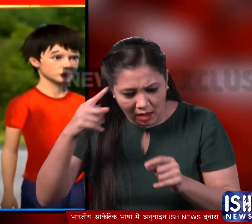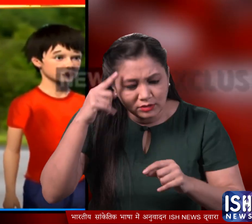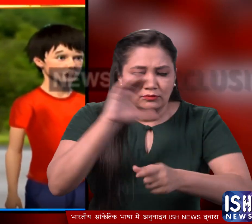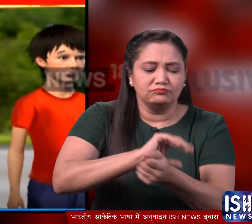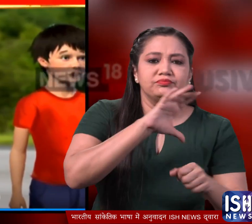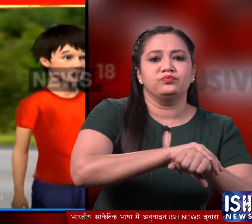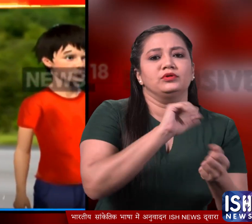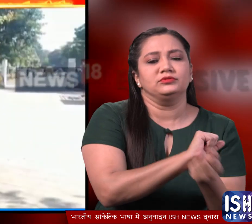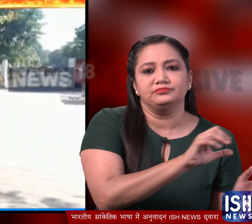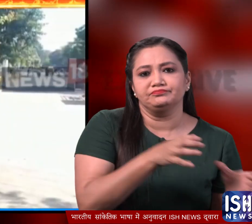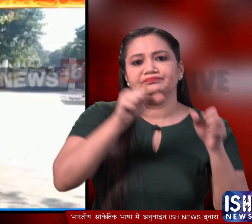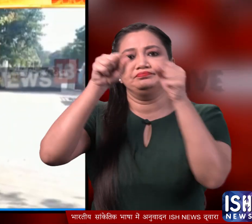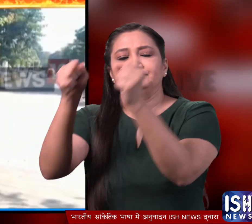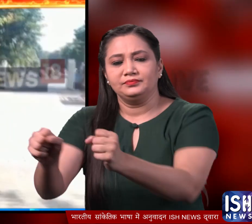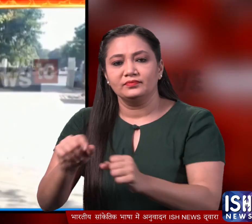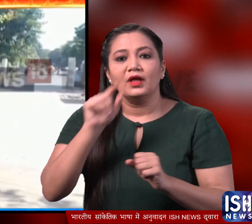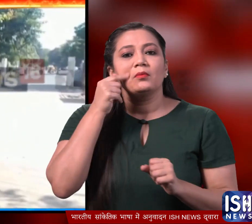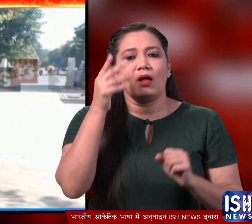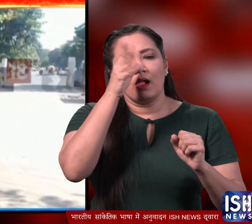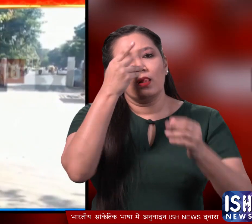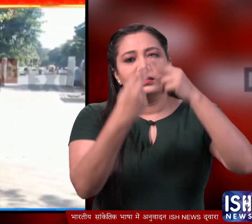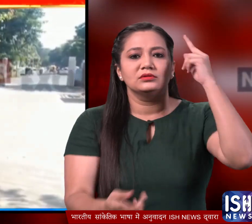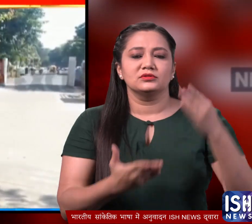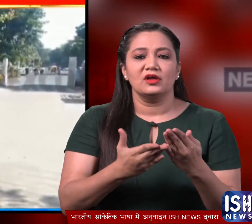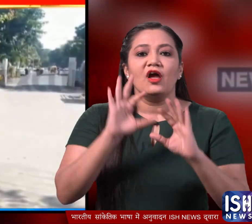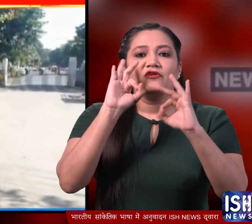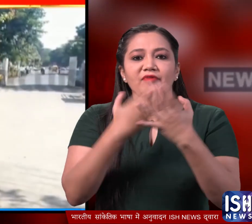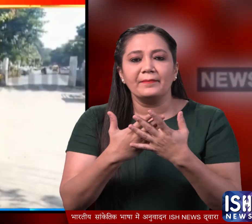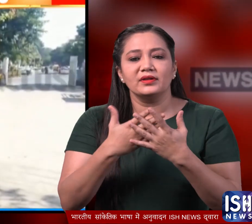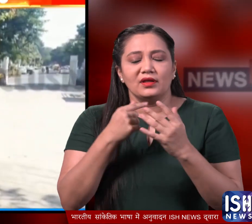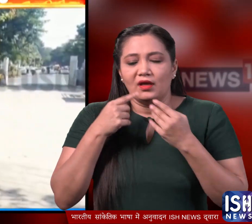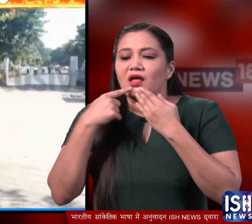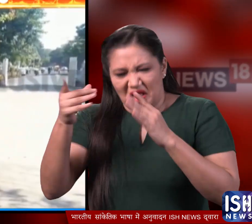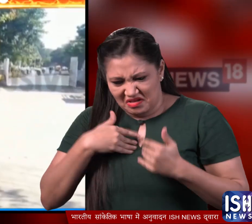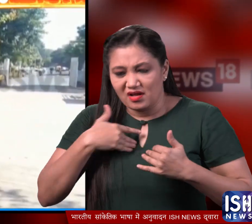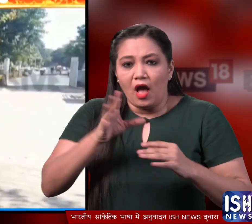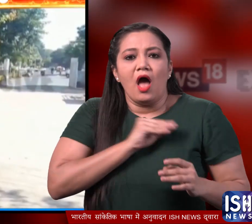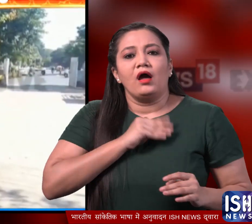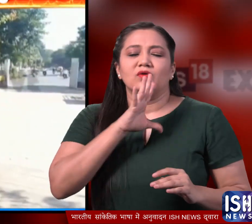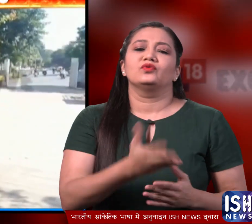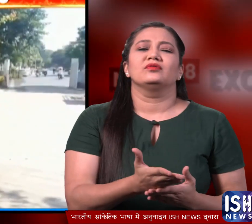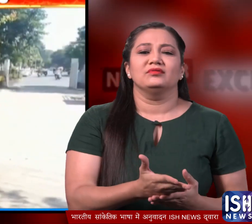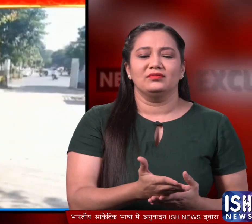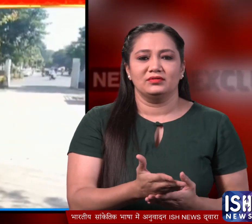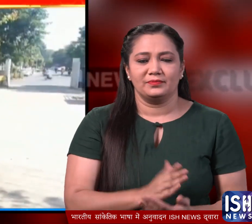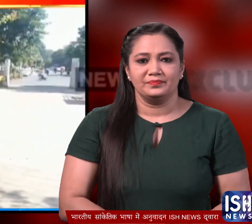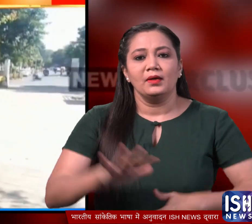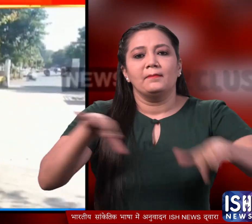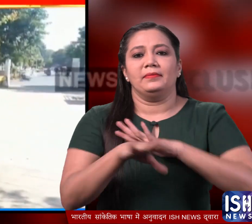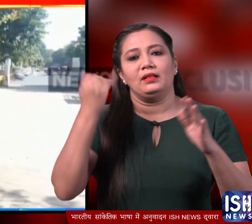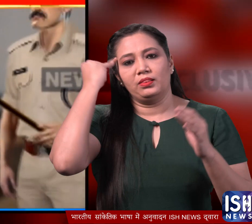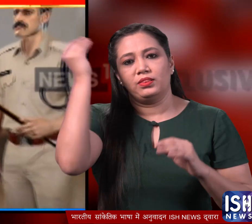رہاگیروں نے اسے تھانے پہنچا دیا کہانی تیار کی تاکہ وہ اس کے پریجنے ان کو بتا پائے اور وہ در کے وجہ سے اس نے یہ پورا